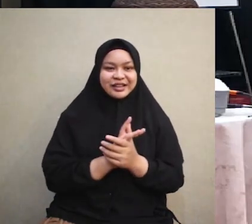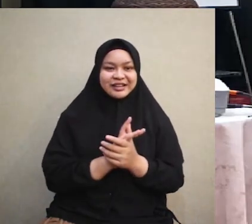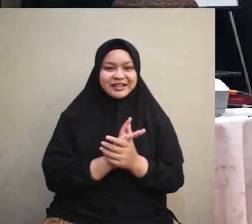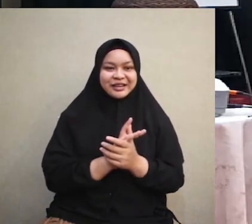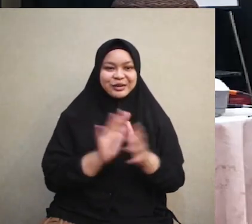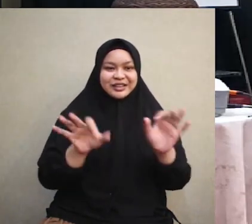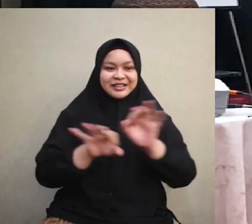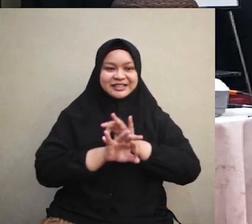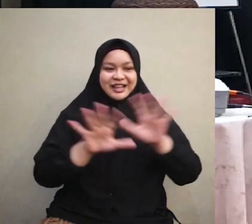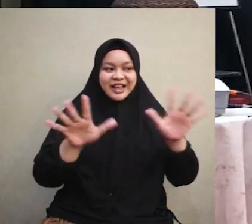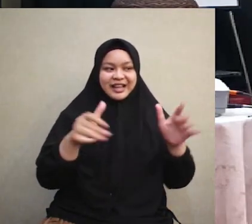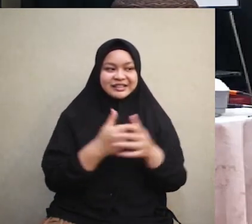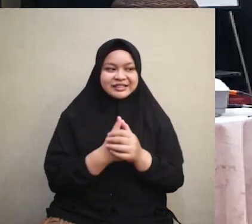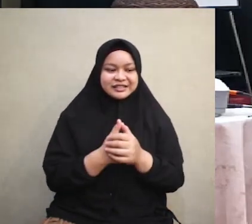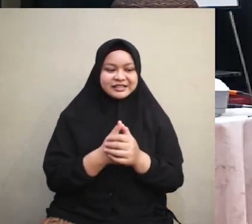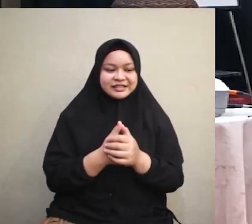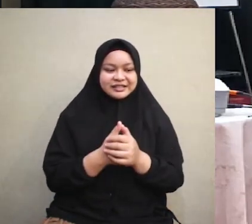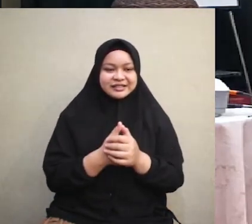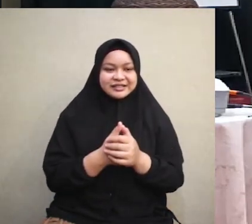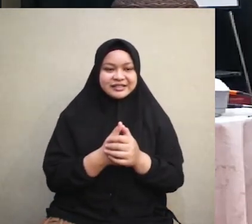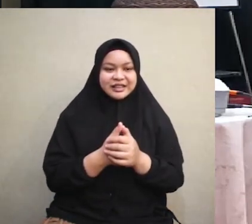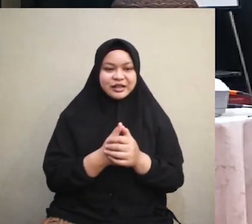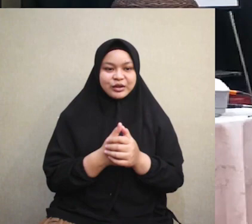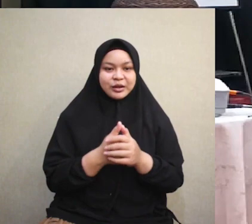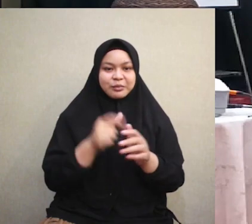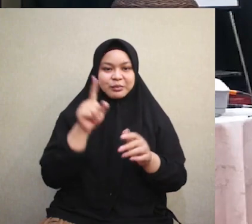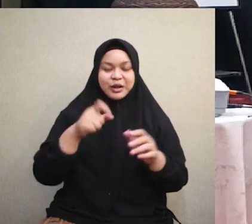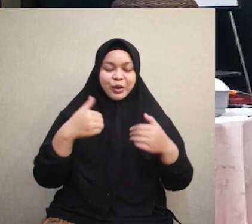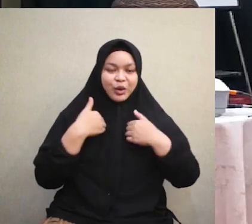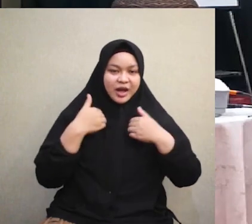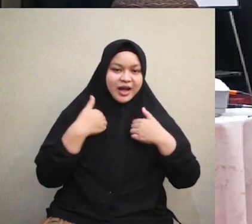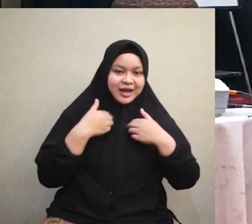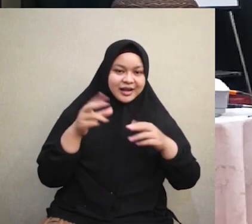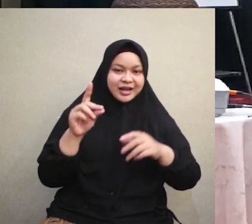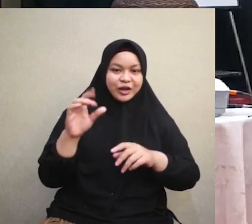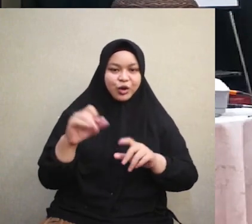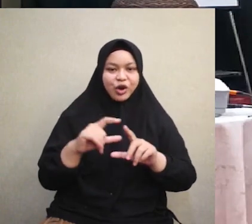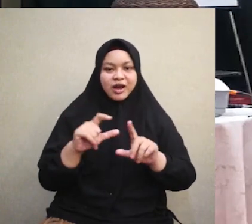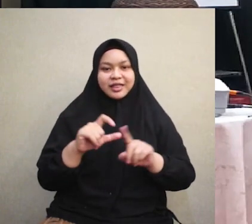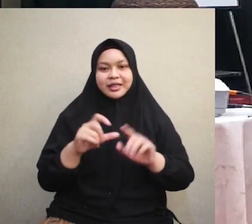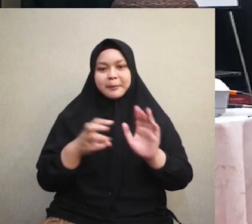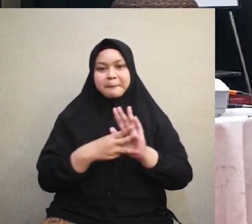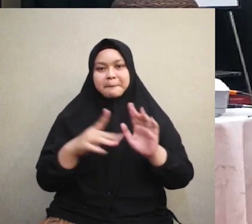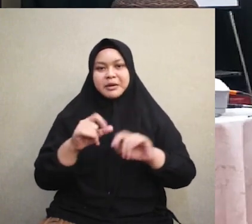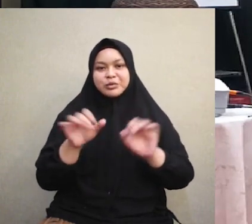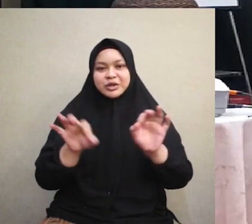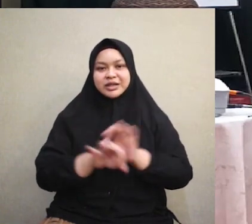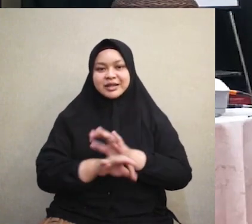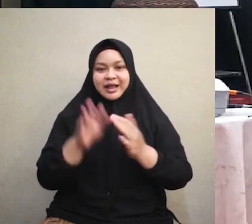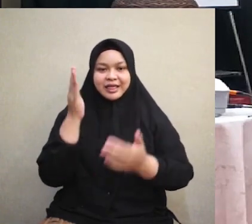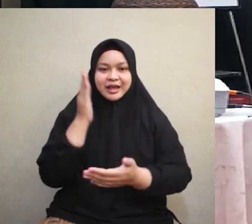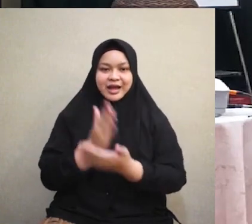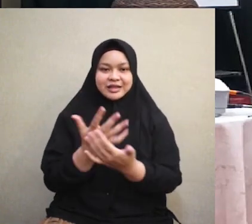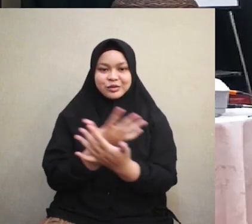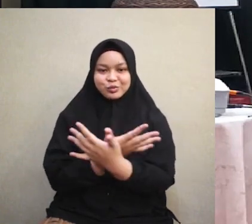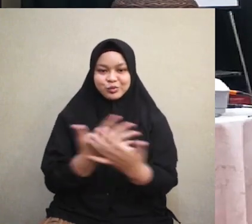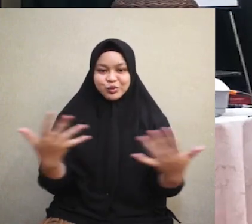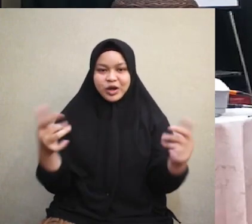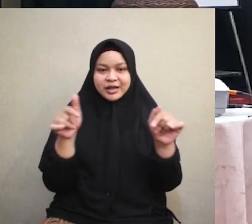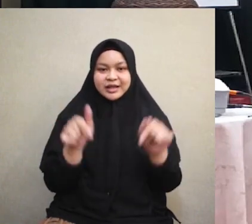sudah jelas kemudian perlu adanya itu juga sudah ditegaskan oleh semuanya dan